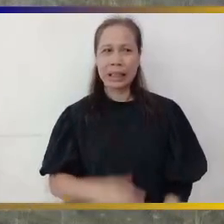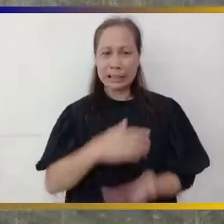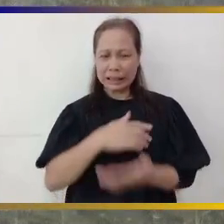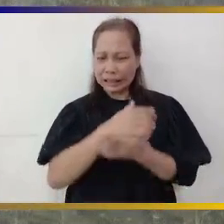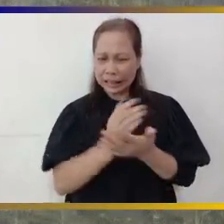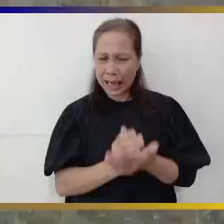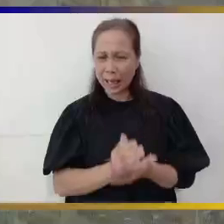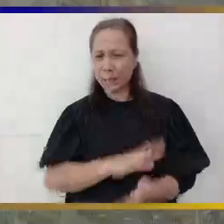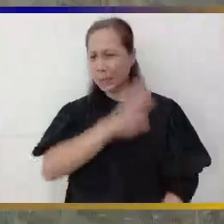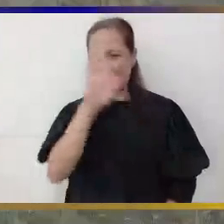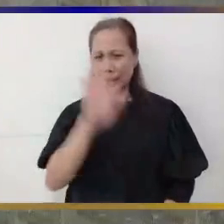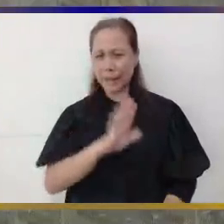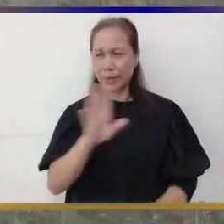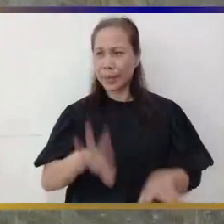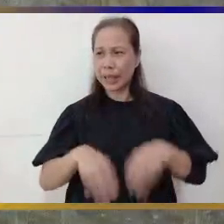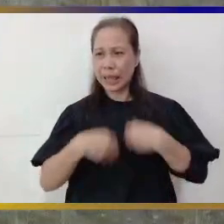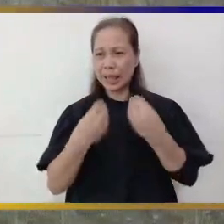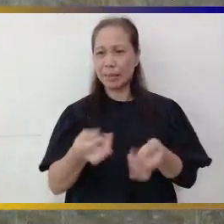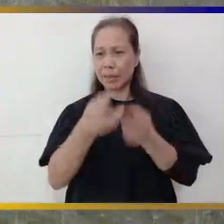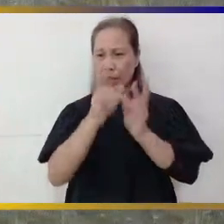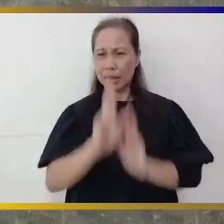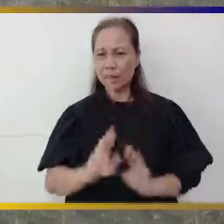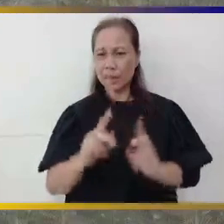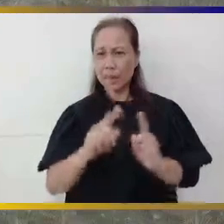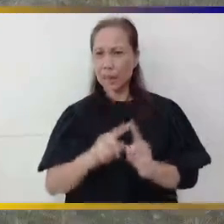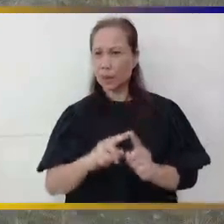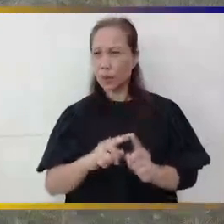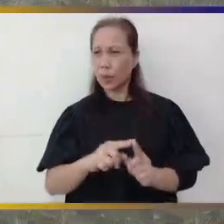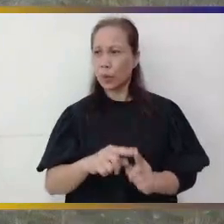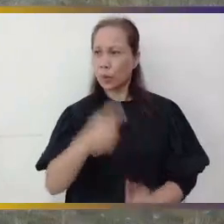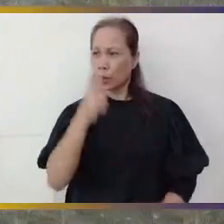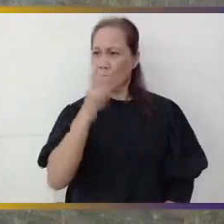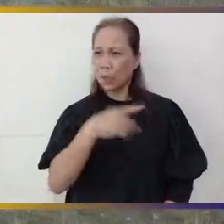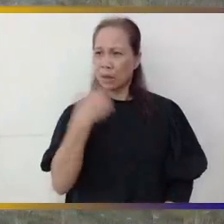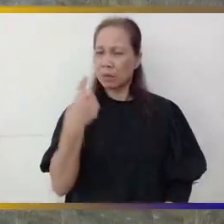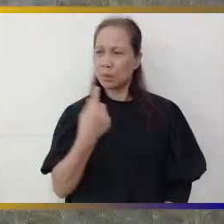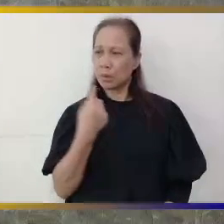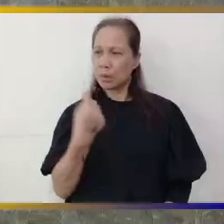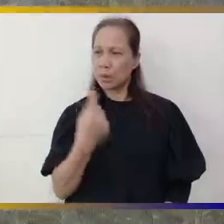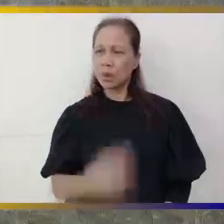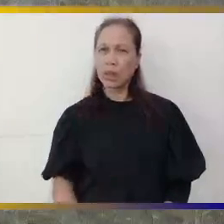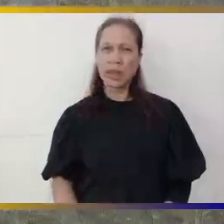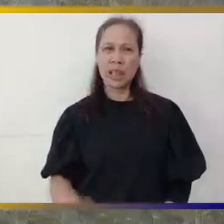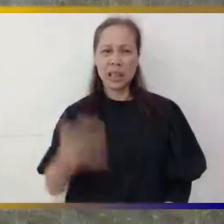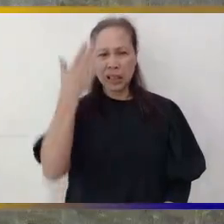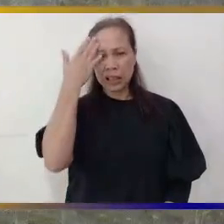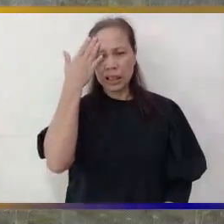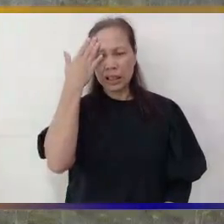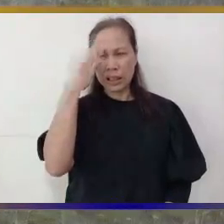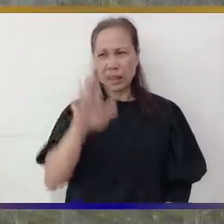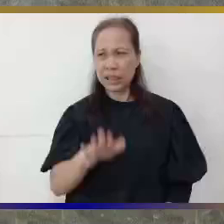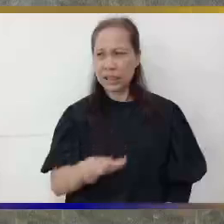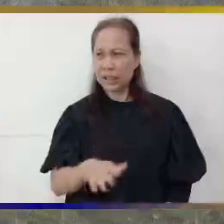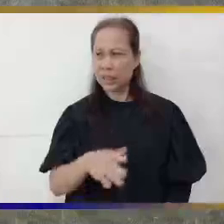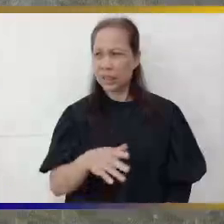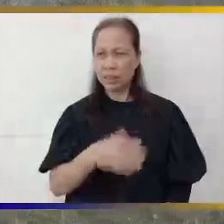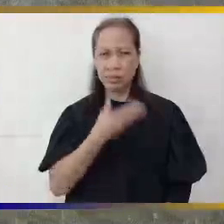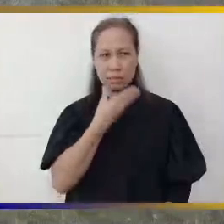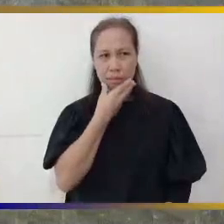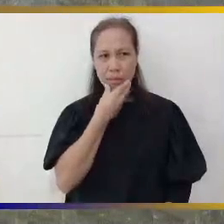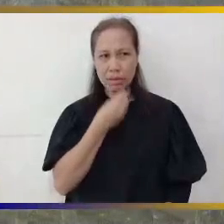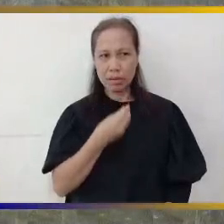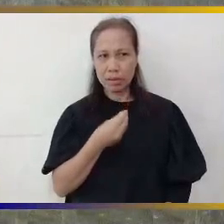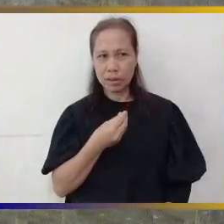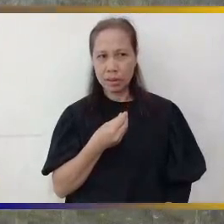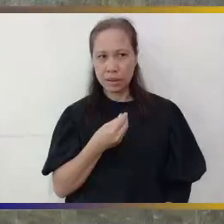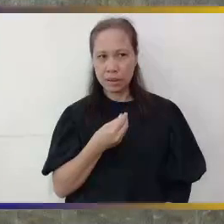the thing now hindi na malaman ngayon ang mga hudo kung ano ang kalagayan nila sa harapan ng Diyos